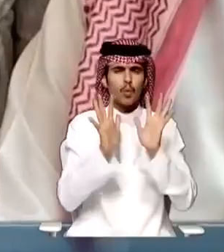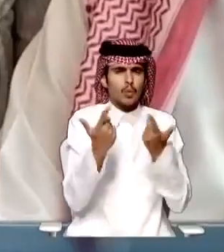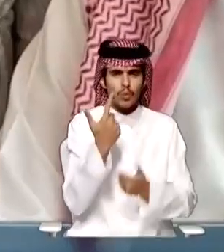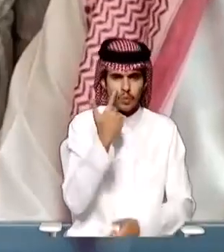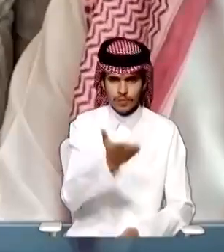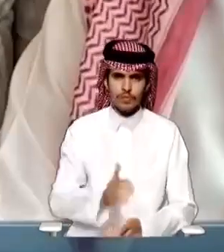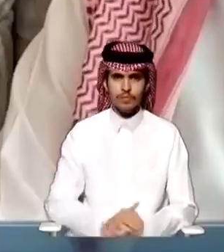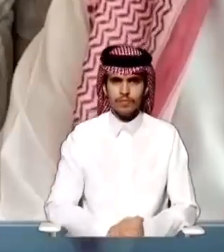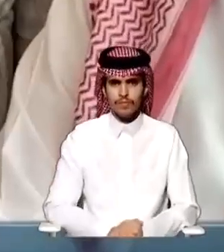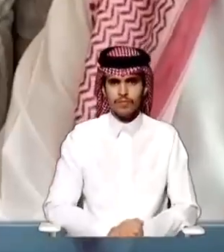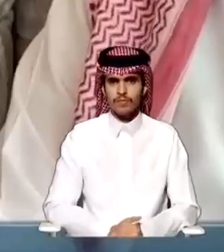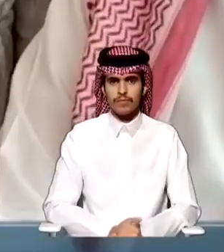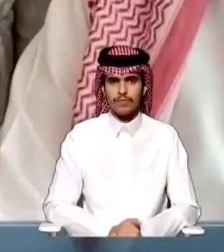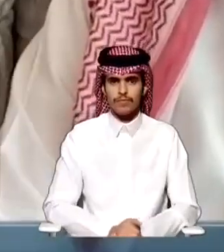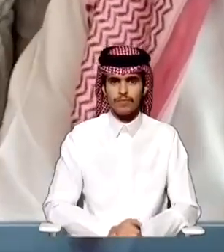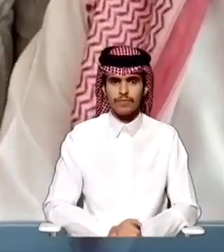تواجهكم